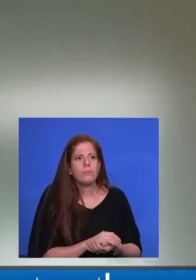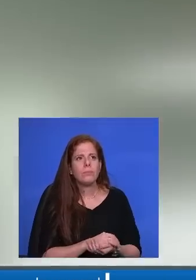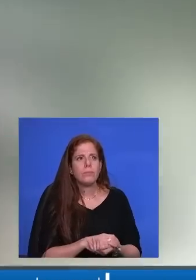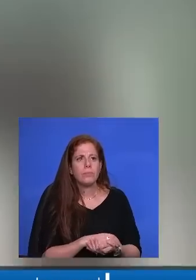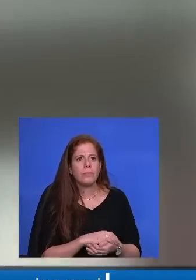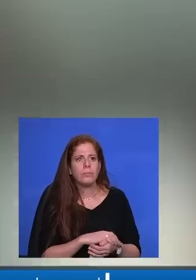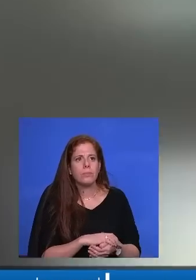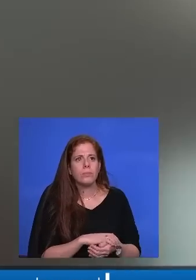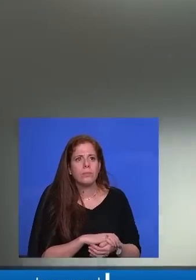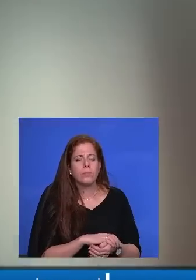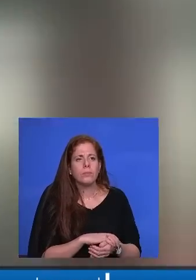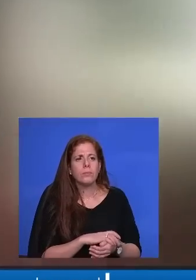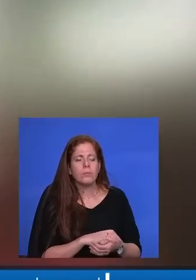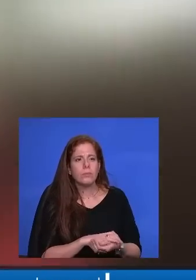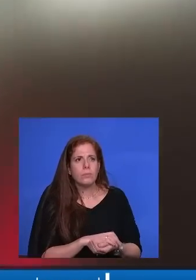שם את זה?